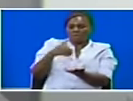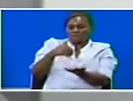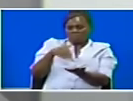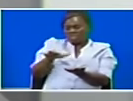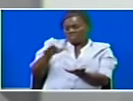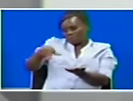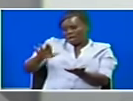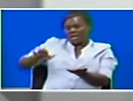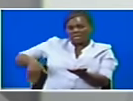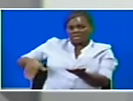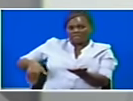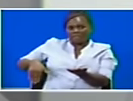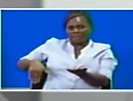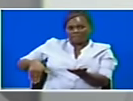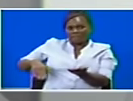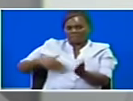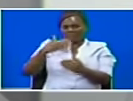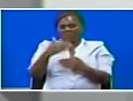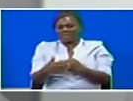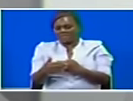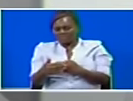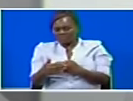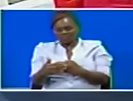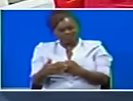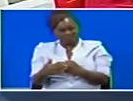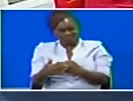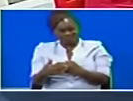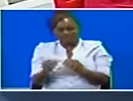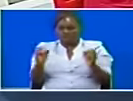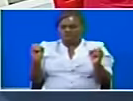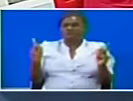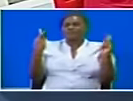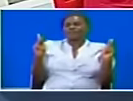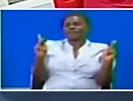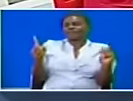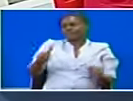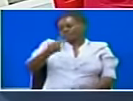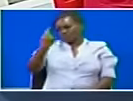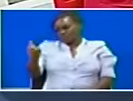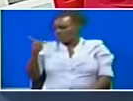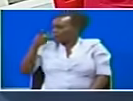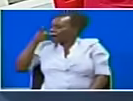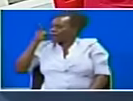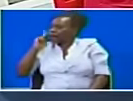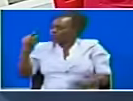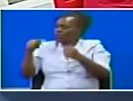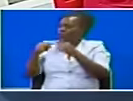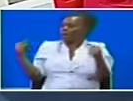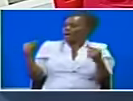wanasema. Ni next sijui sielewi kabisa. Haya sawa. Tuanze kwako. Je, Kalonzo Musyoka ni msaliti wa